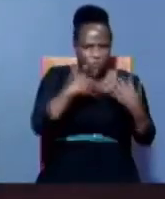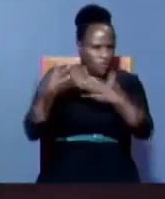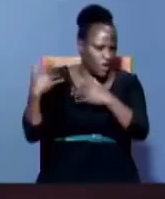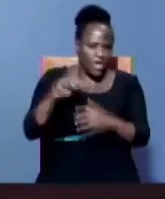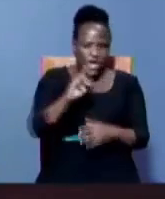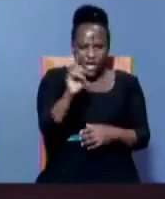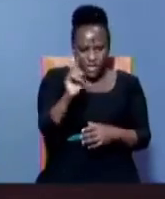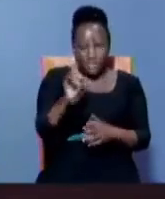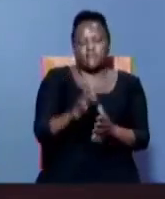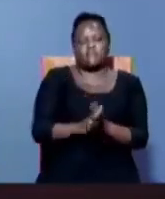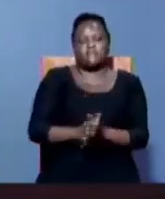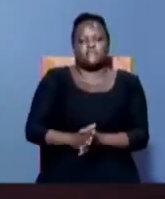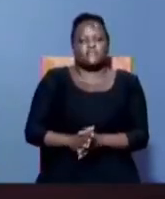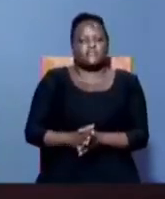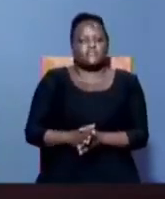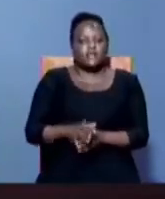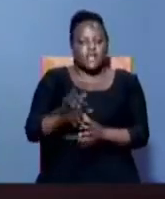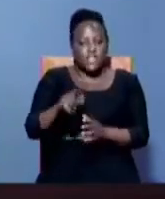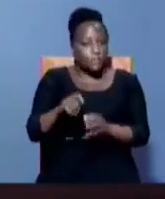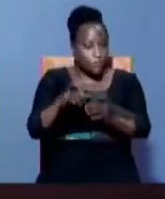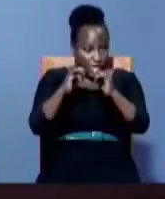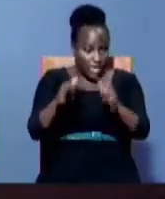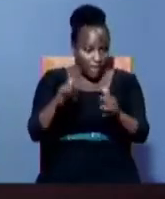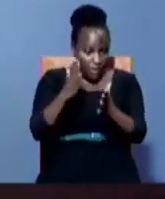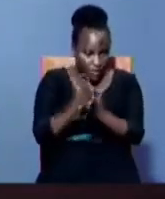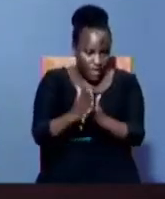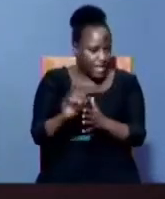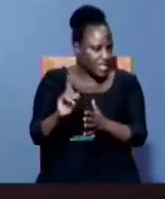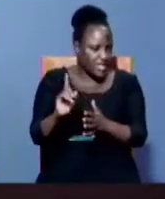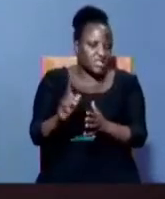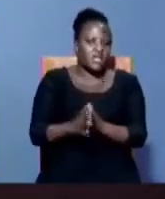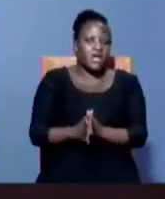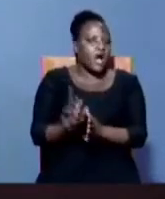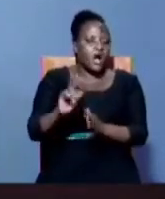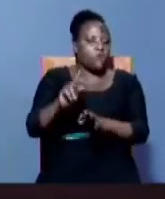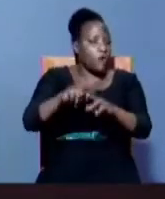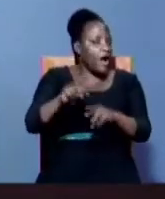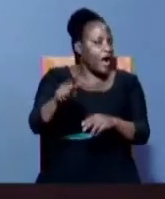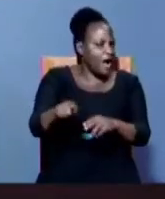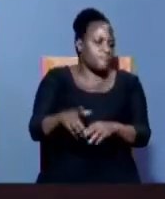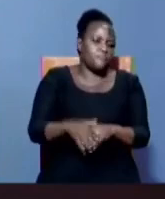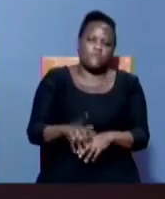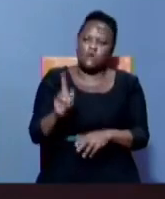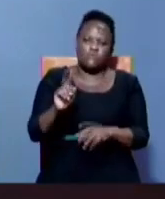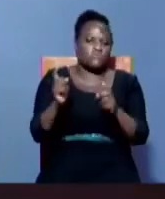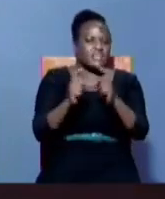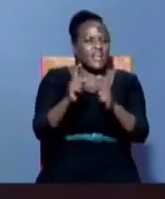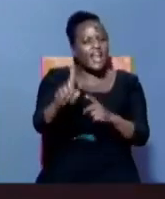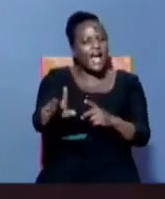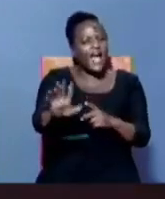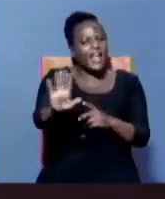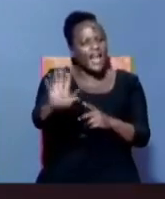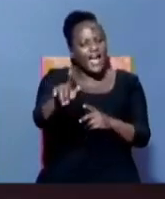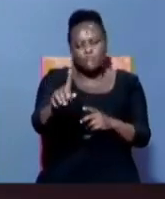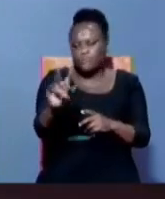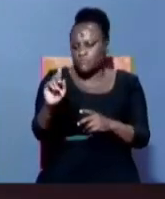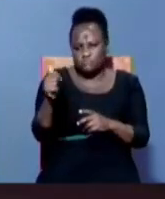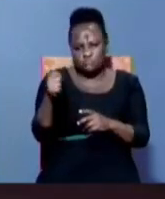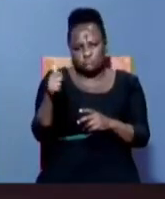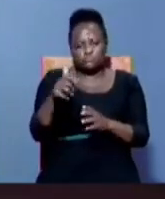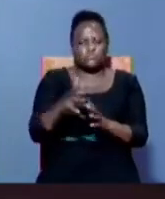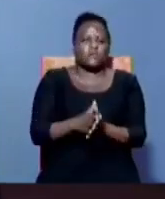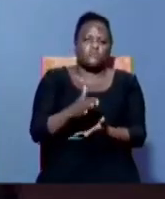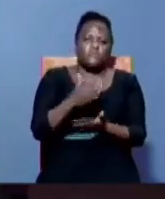hema ya kutania. Hautaonana na Mungu unapoingia kile chumba cha kwanza. Utaonana naye ameketi kwenye meza ya mikate ya onyesho,